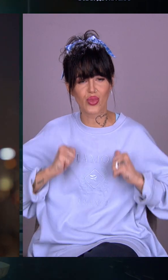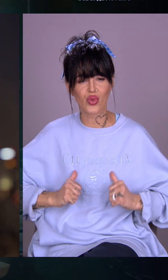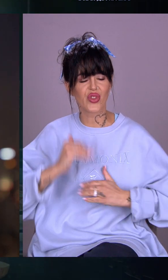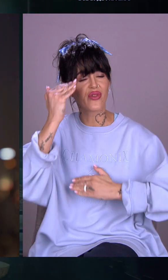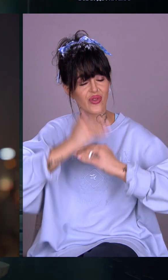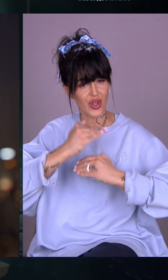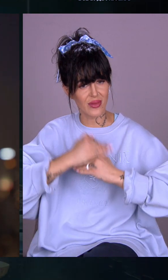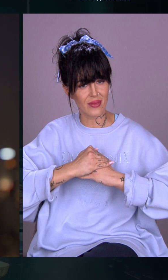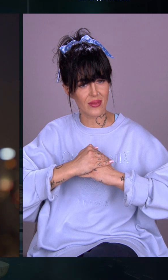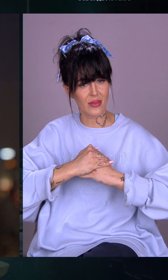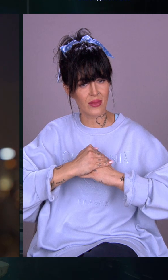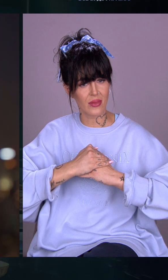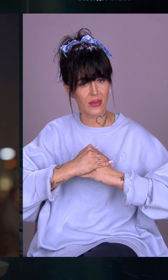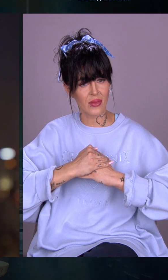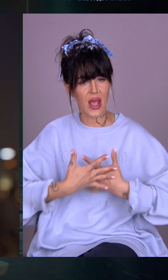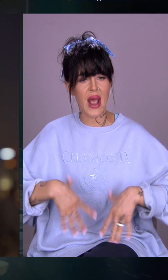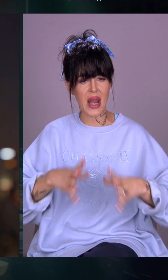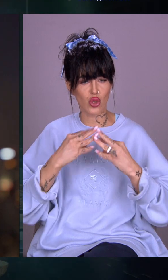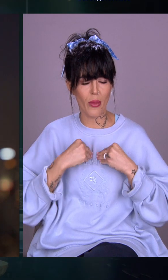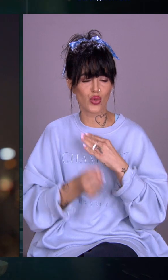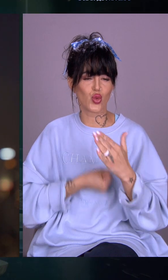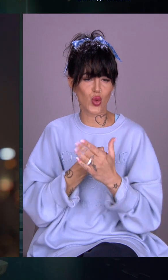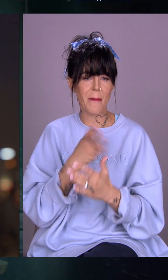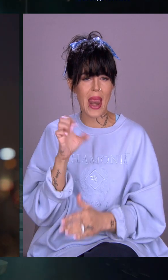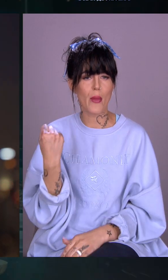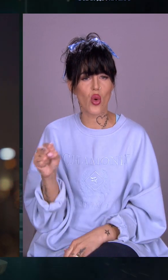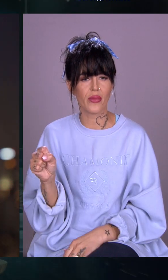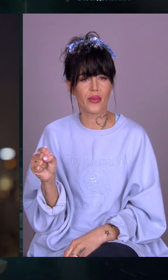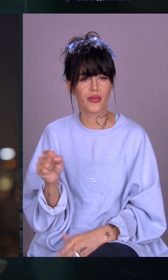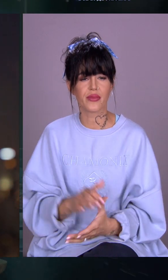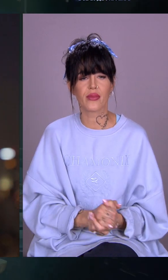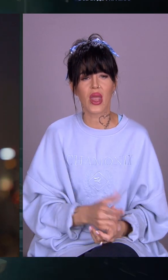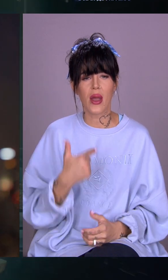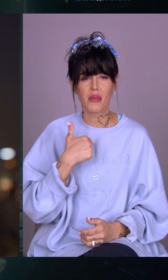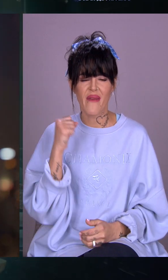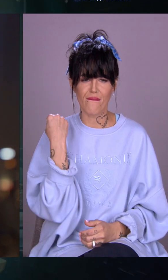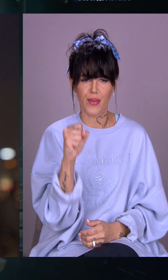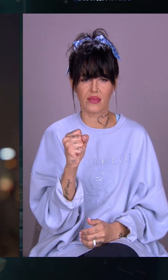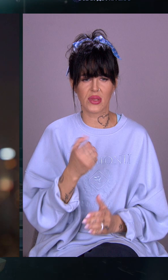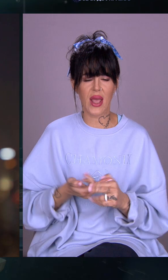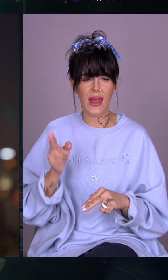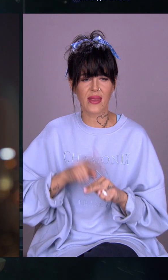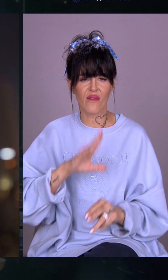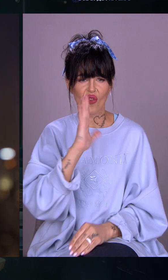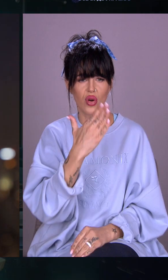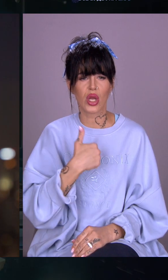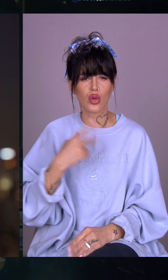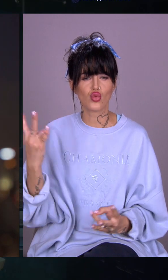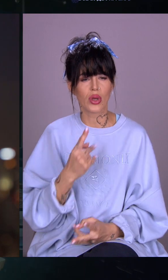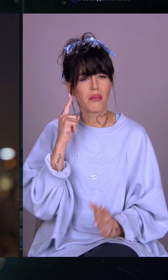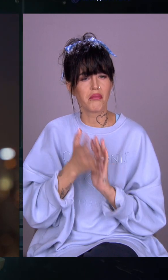вечора і разом до перемоги. Ми воюємо безжальним ворогом, і ми маємо зрозуміти, що війна буде